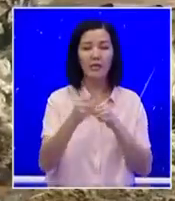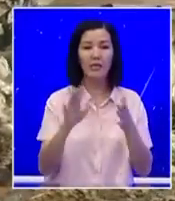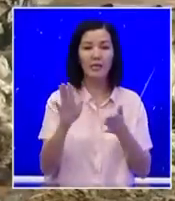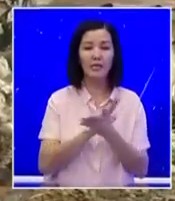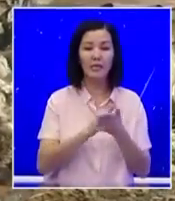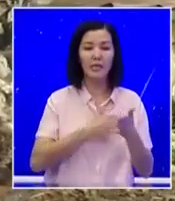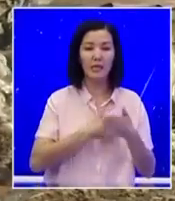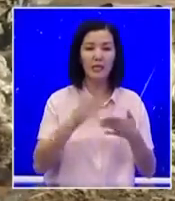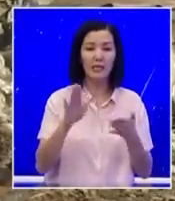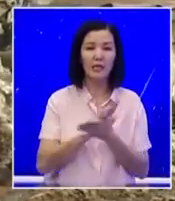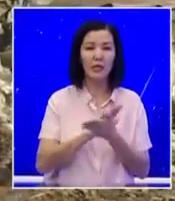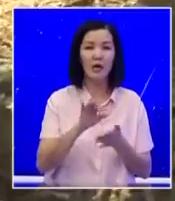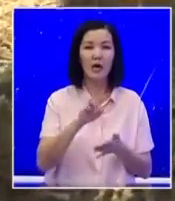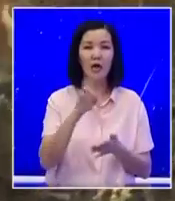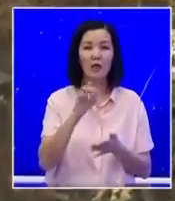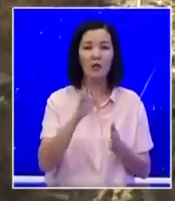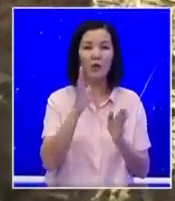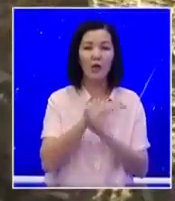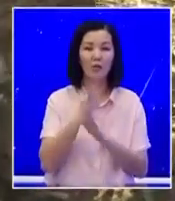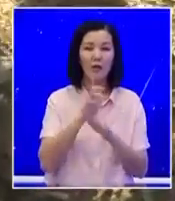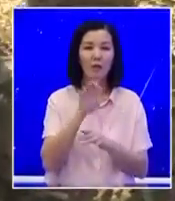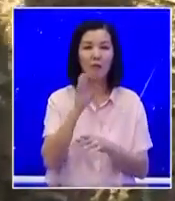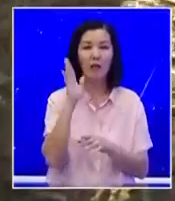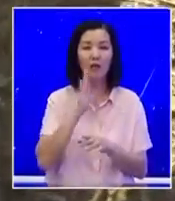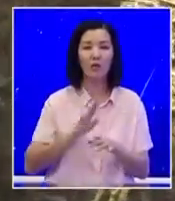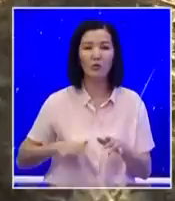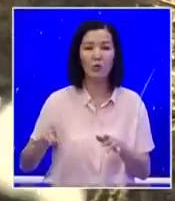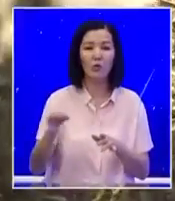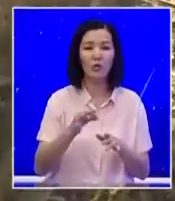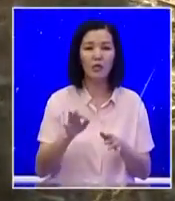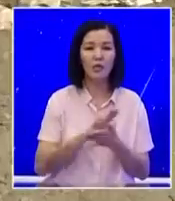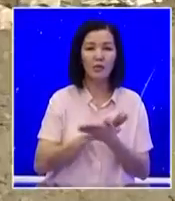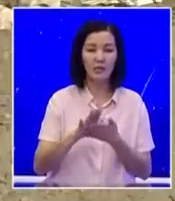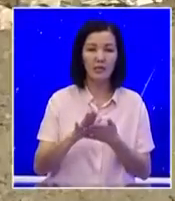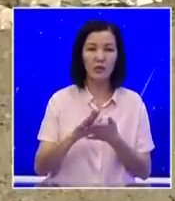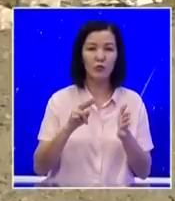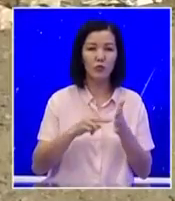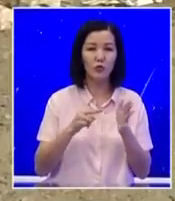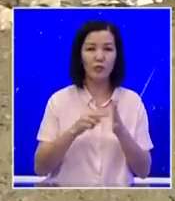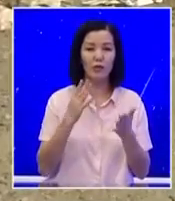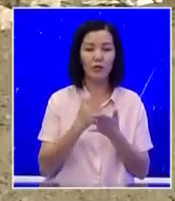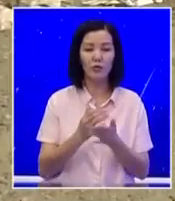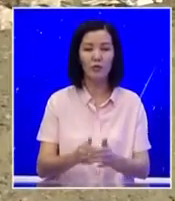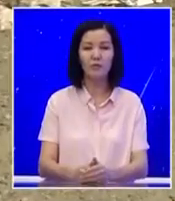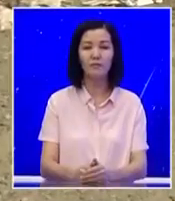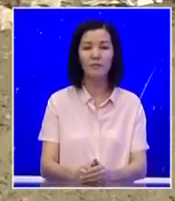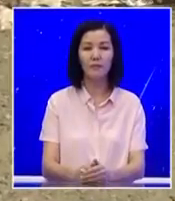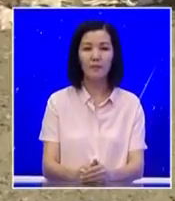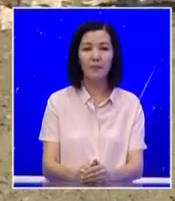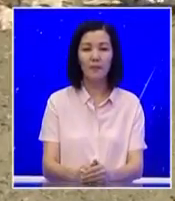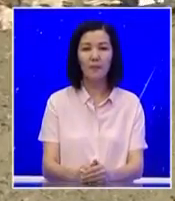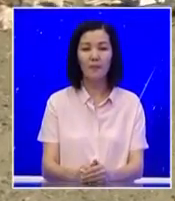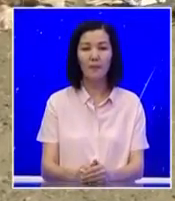еріктілердің жоспары Алакөл, Қапшағай, Балқаш көлдерінің жағалауын тазарту. Медет Шумабай, Абылай Құттықбай, Жетісу